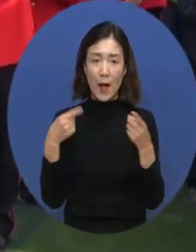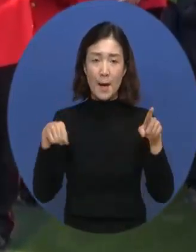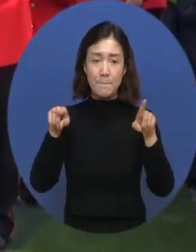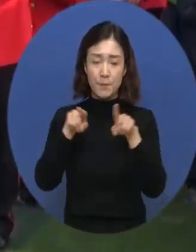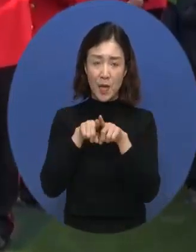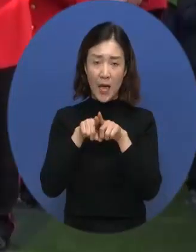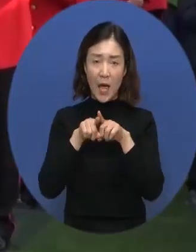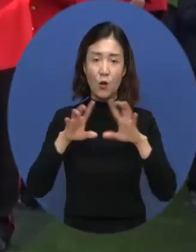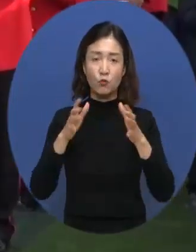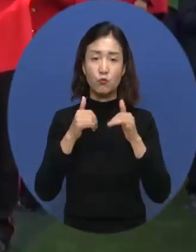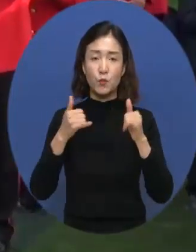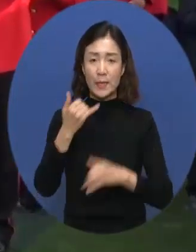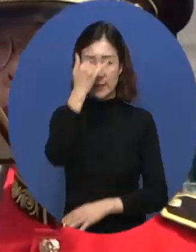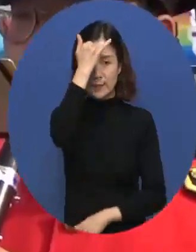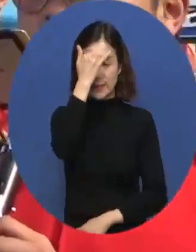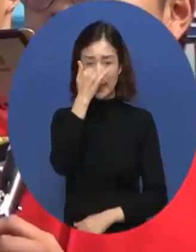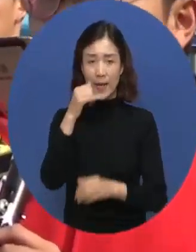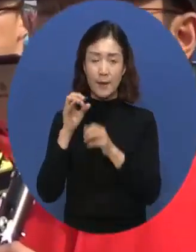이어졌습니다.